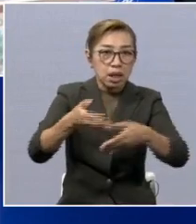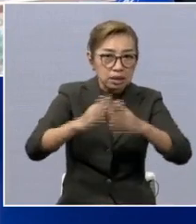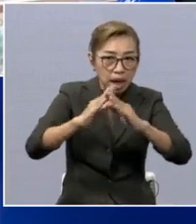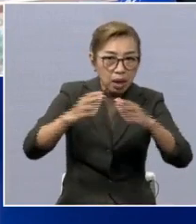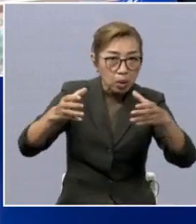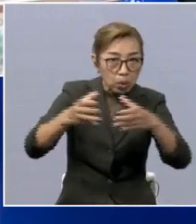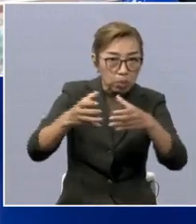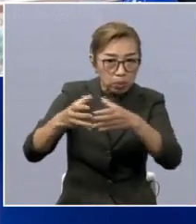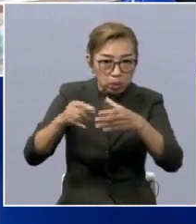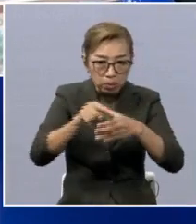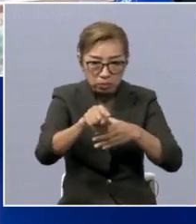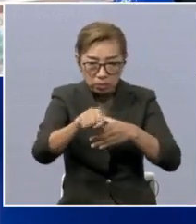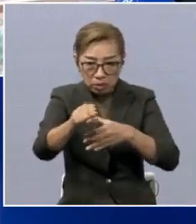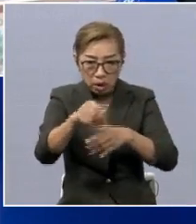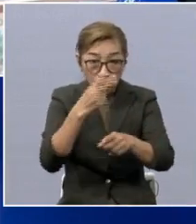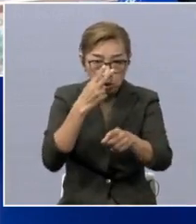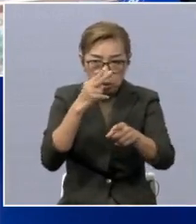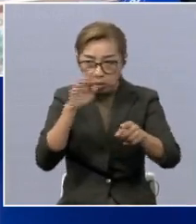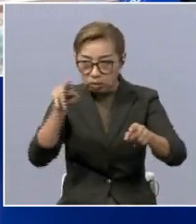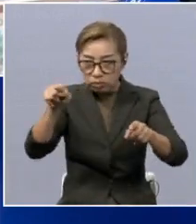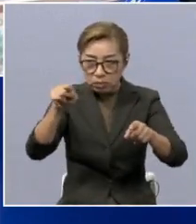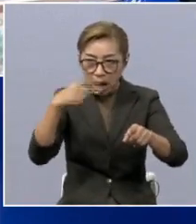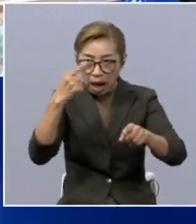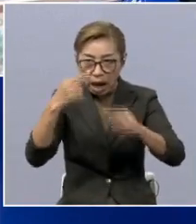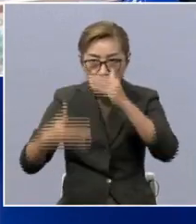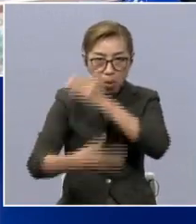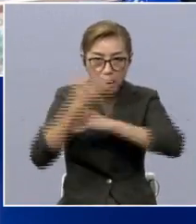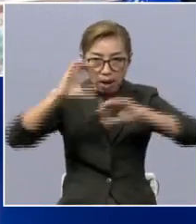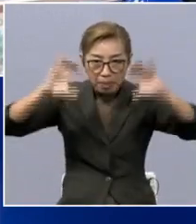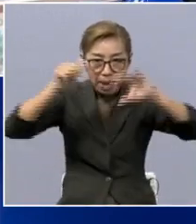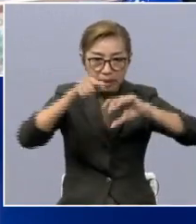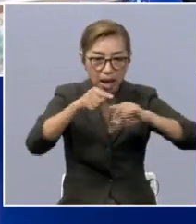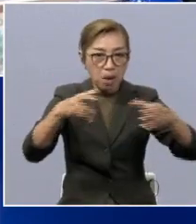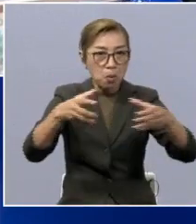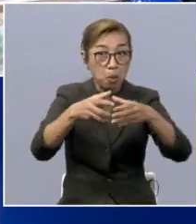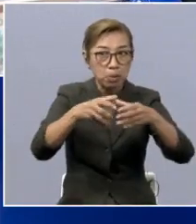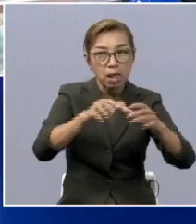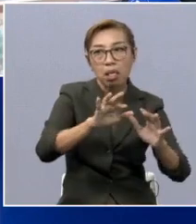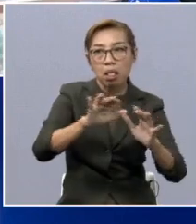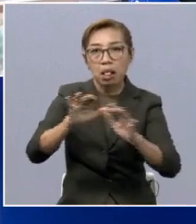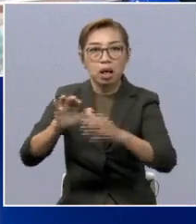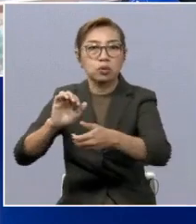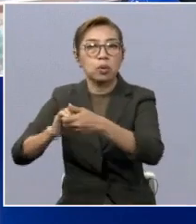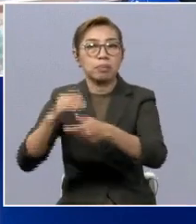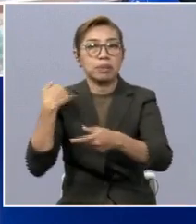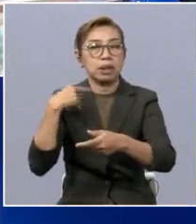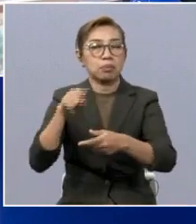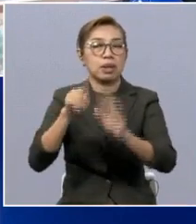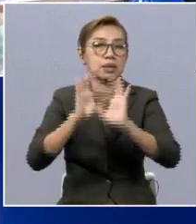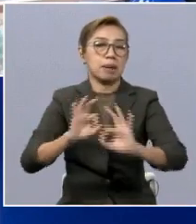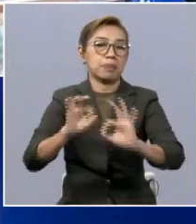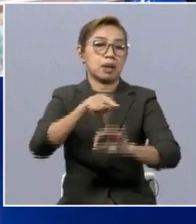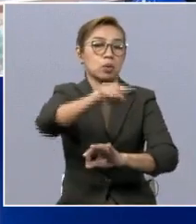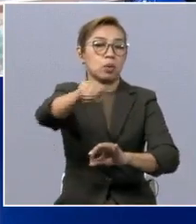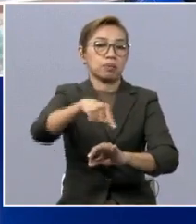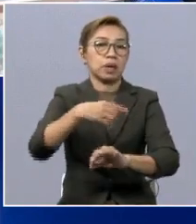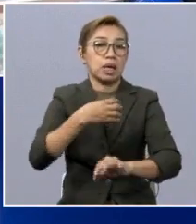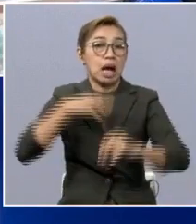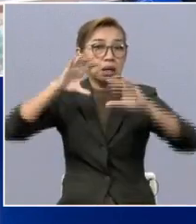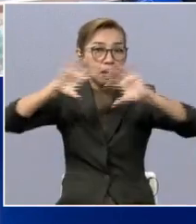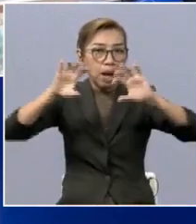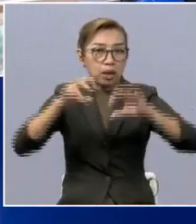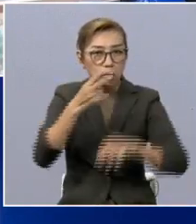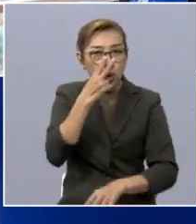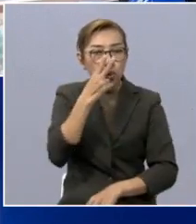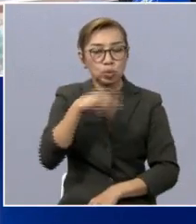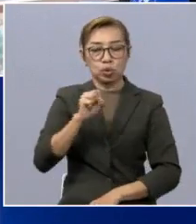ครจะเป็นรัฐบาลเขาก็จะไหลไปรวมกับฝ่ายนั้นจึงต้องไหลไปรวมอยู่กับขั้วที่สว.จะโหวตให้เพราะทุกพรรคอยากเป็นรัฐบาล